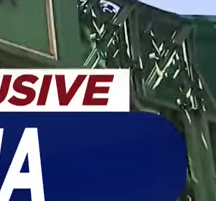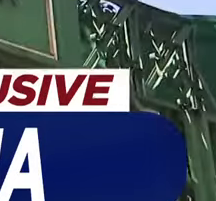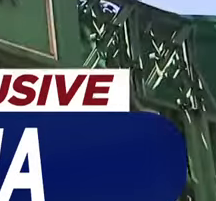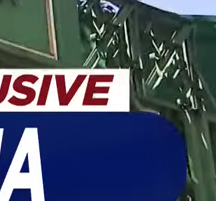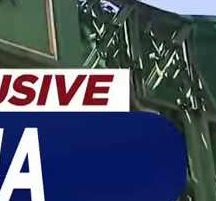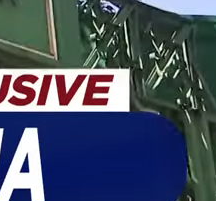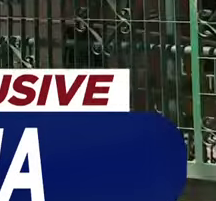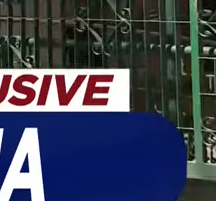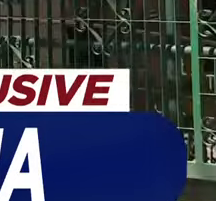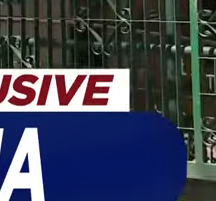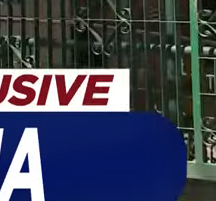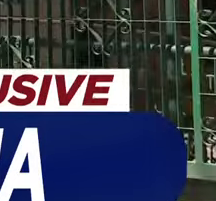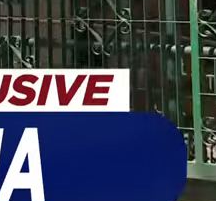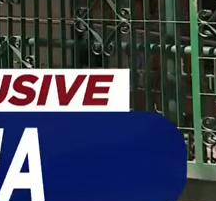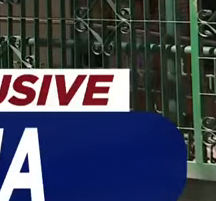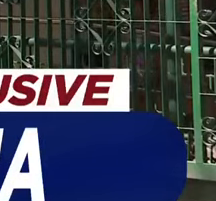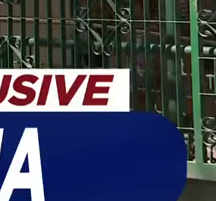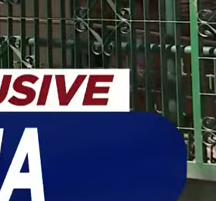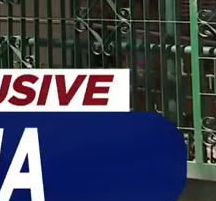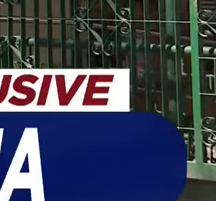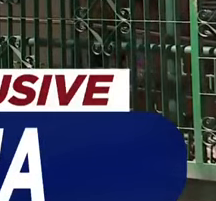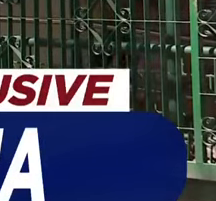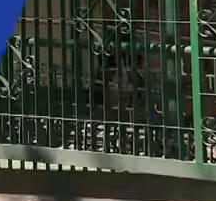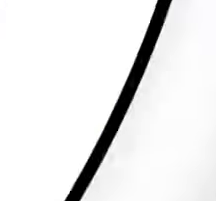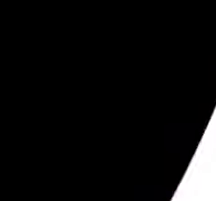mga reklamo sa mga ospital.